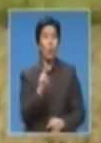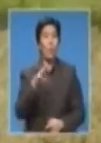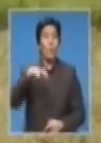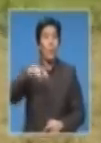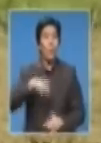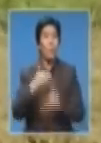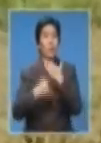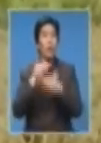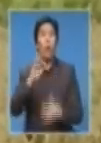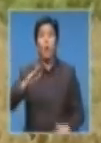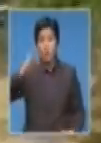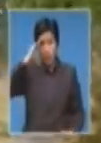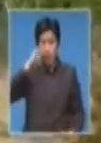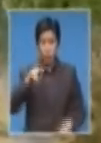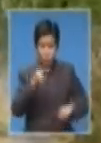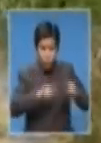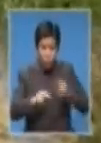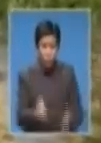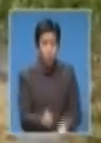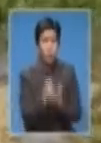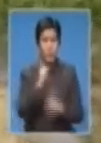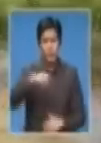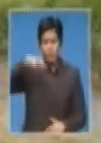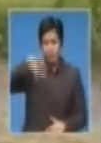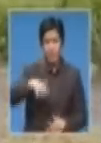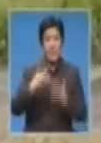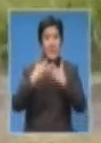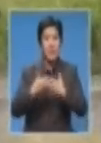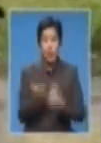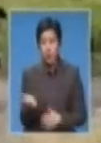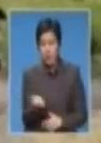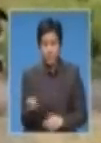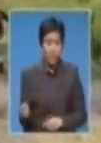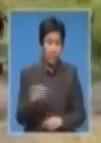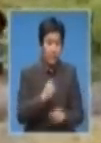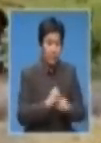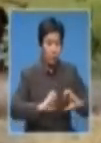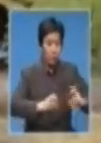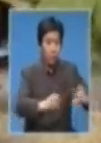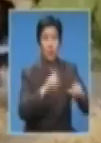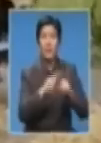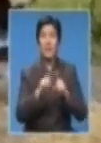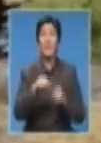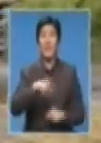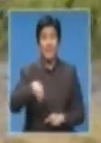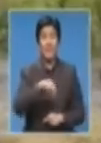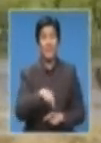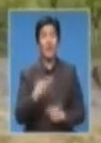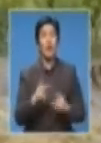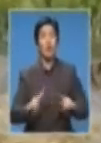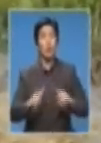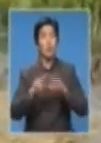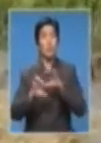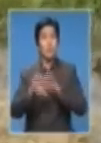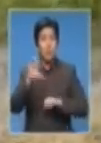หรือกรมพัฒนาของทหารช่วยดูแลเป็นมอเตอร์พูลนะครับแล้วก็ไปช่วยร่วมมือกับท้องถิ่นกับสมาไทยในการ